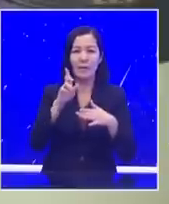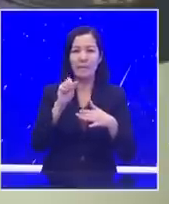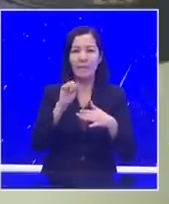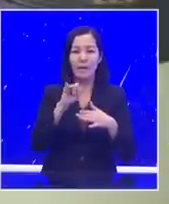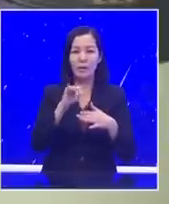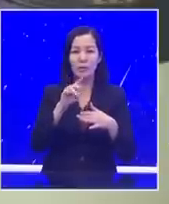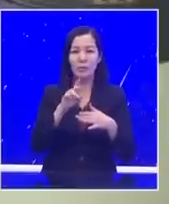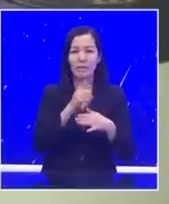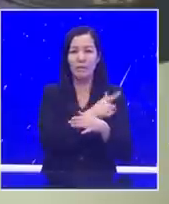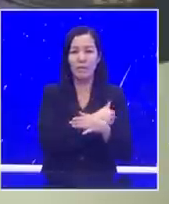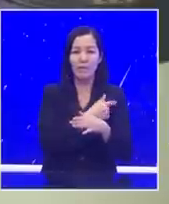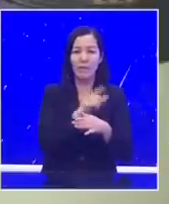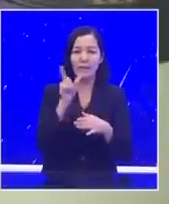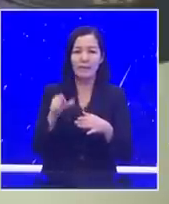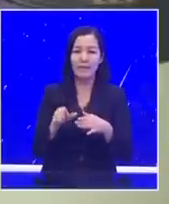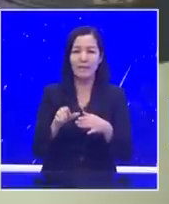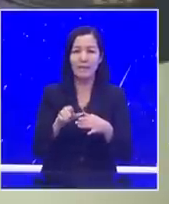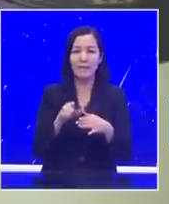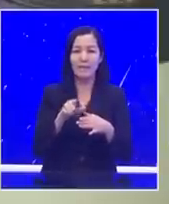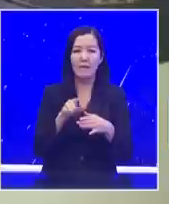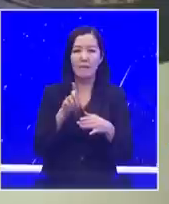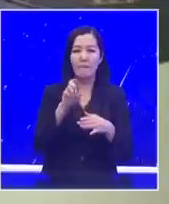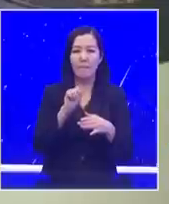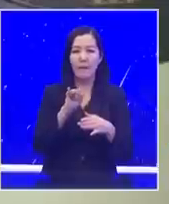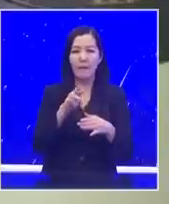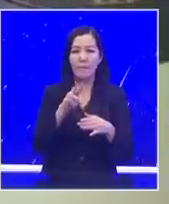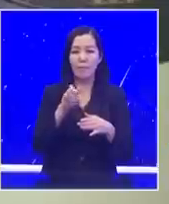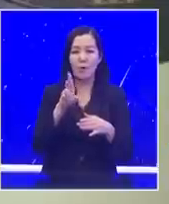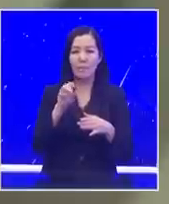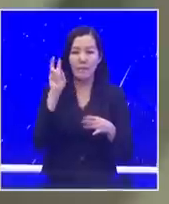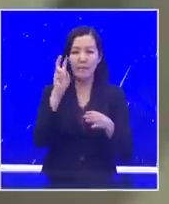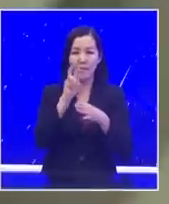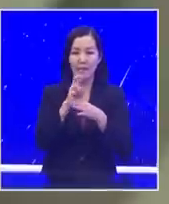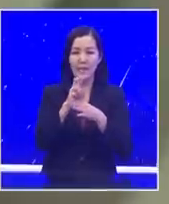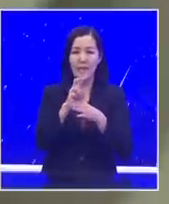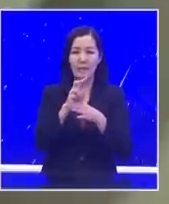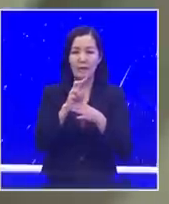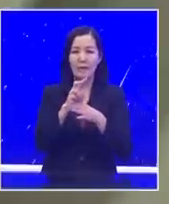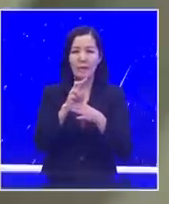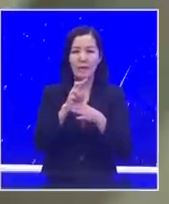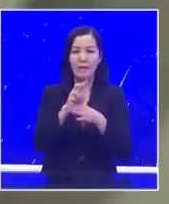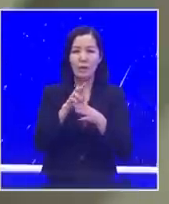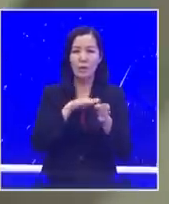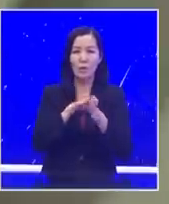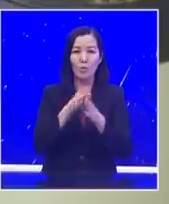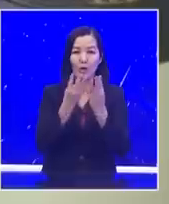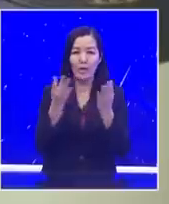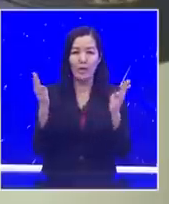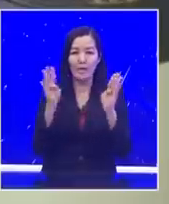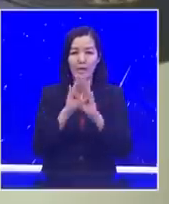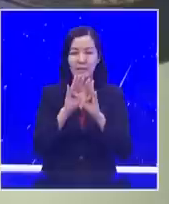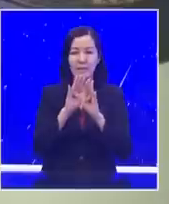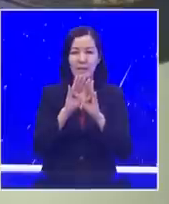Байжұманов пен облыстың бас санитарлық дәрігері Қайрат Баймұхамбетов жолға шықты. Олар сол жерде кешенді толық карантинге жабу мәселесін